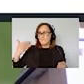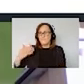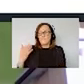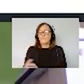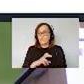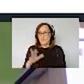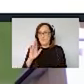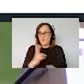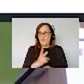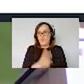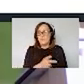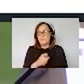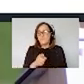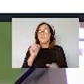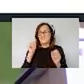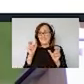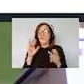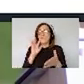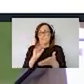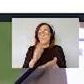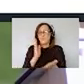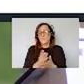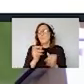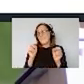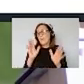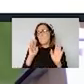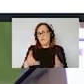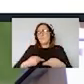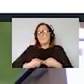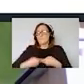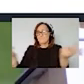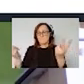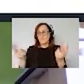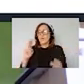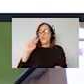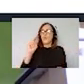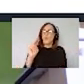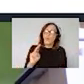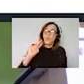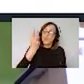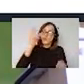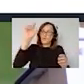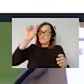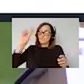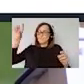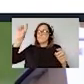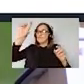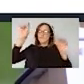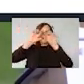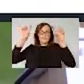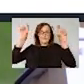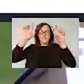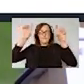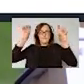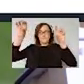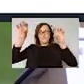czy będzie dostęp do prezentacji? Tak, już powtarzamy, to kolejny raz będzie. Drodzy Państwo, drugi rysunek. Jak Państwo podsumowują ten